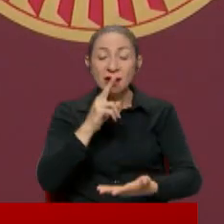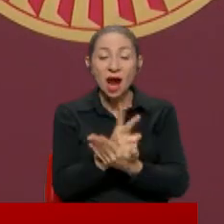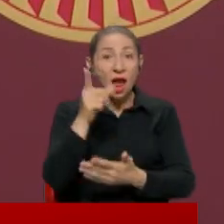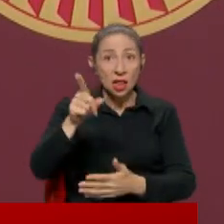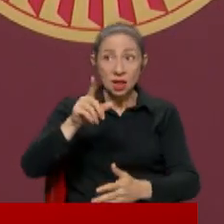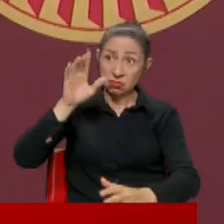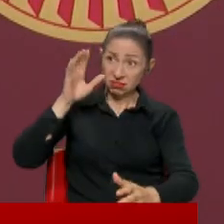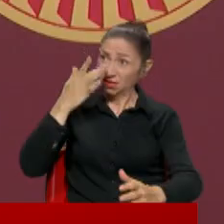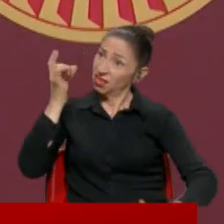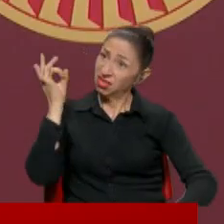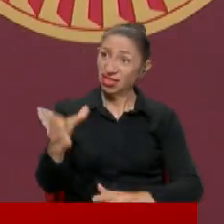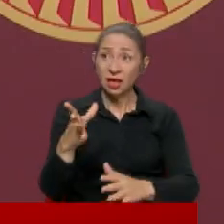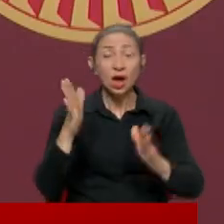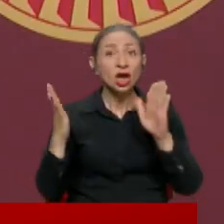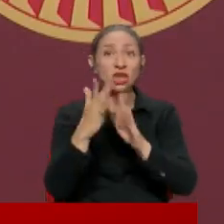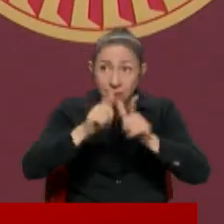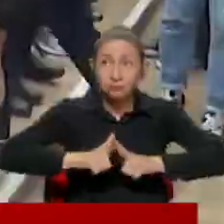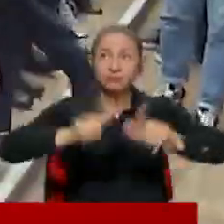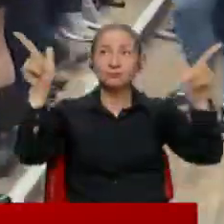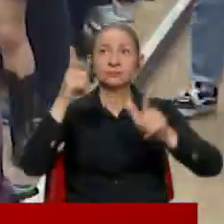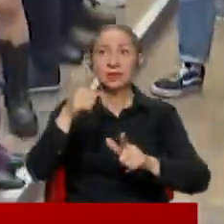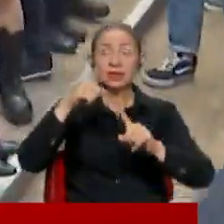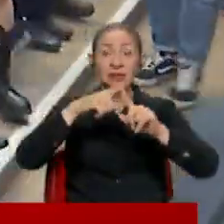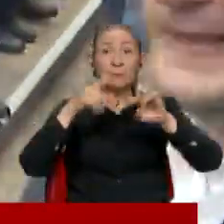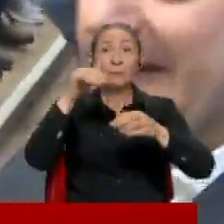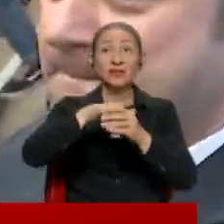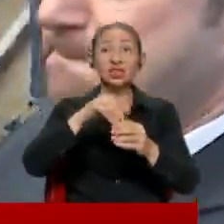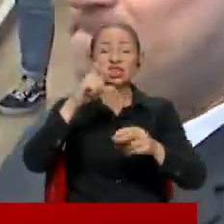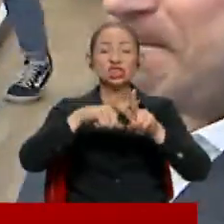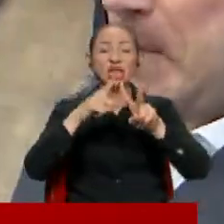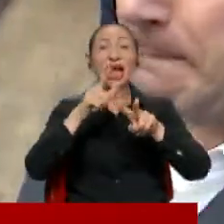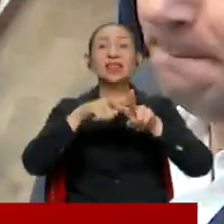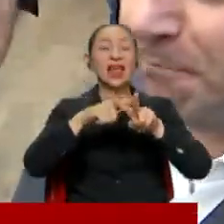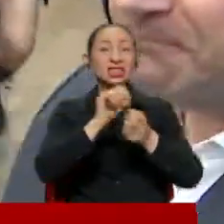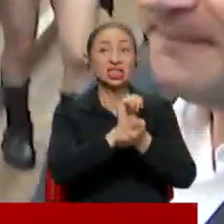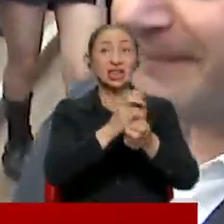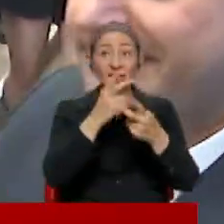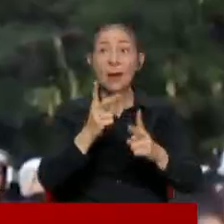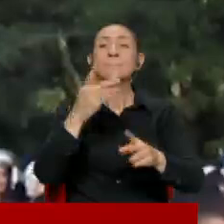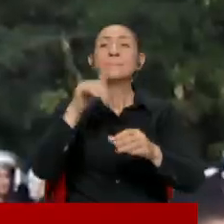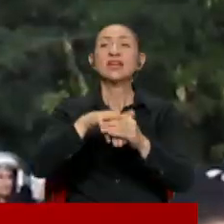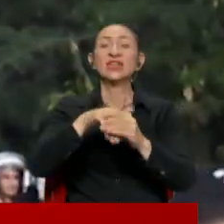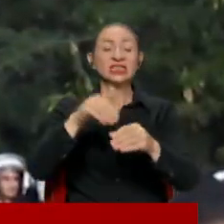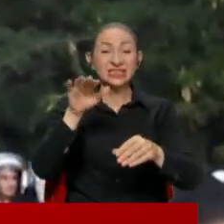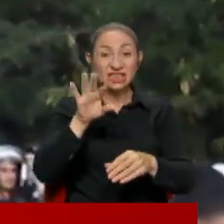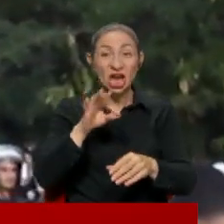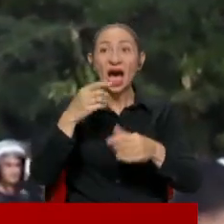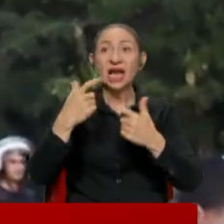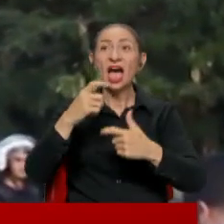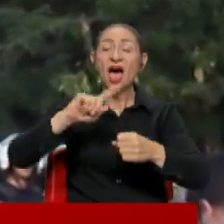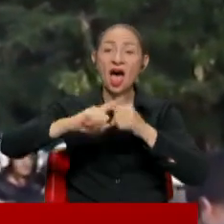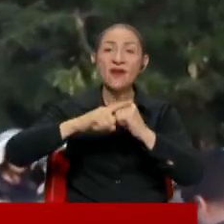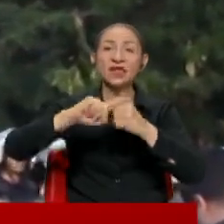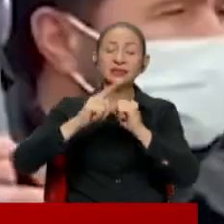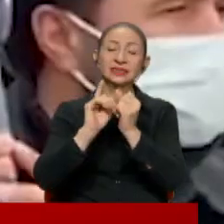gasp edilmesine karşı ses yükseltmektir. Tipli vekiller Can Atalay cezaevinden çıkana kadar milletvekili seçildiği Hatay'a her